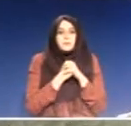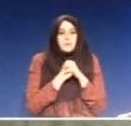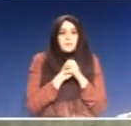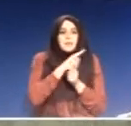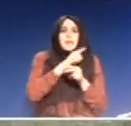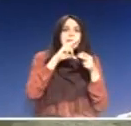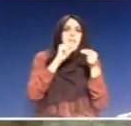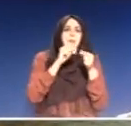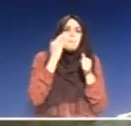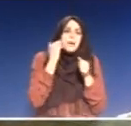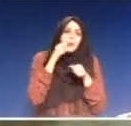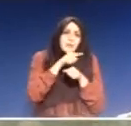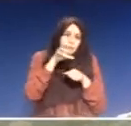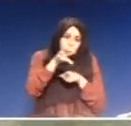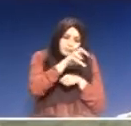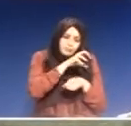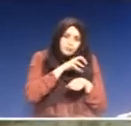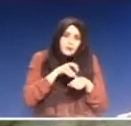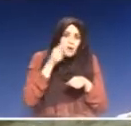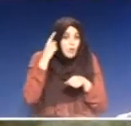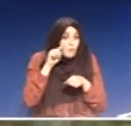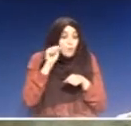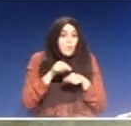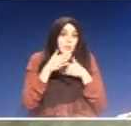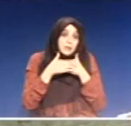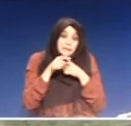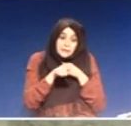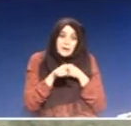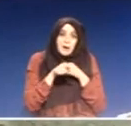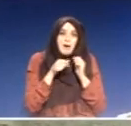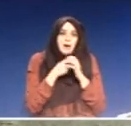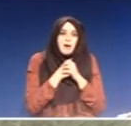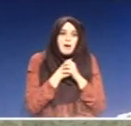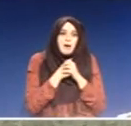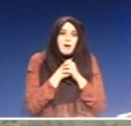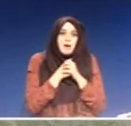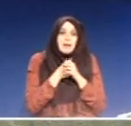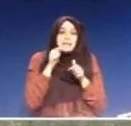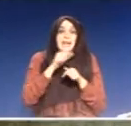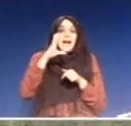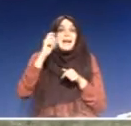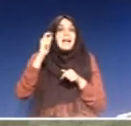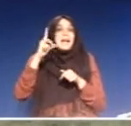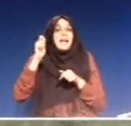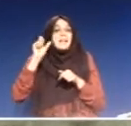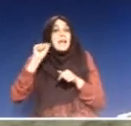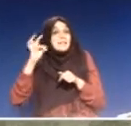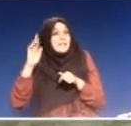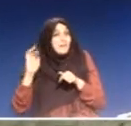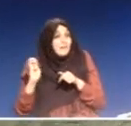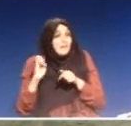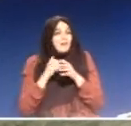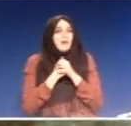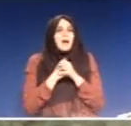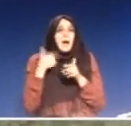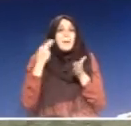كاين هاد لي لو كاع يفو لي امبلونتي من بعد حنايا هذا سي لو بلان تاع الكادستر من بعد نجيبو